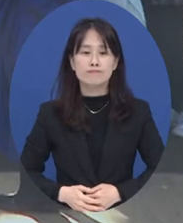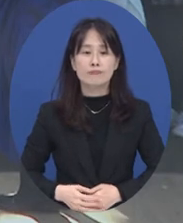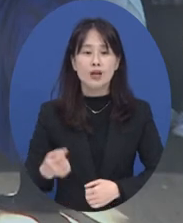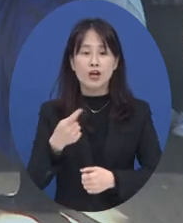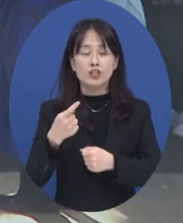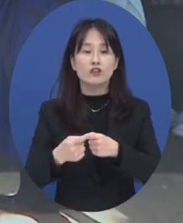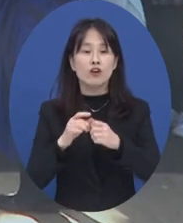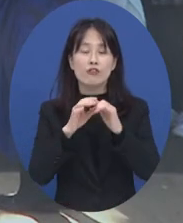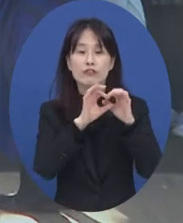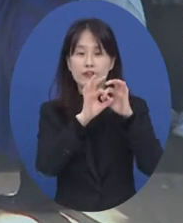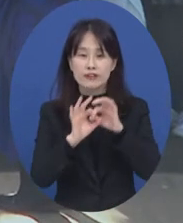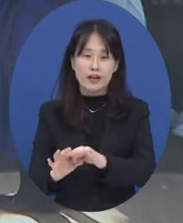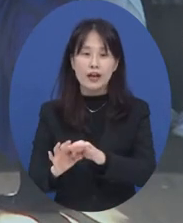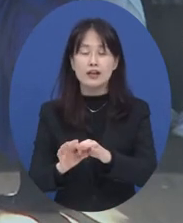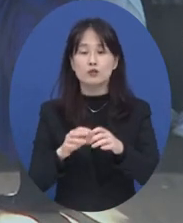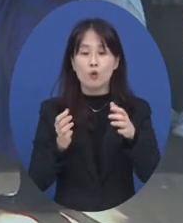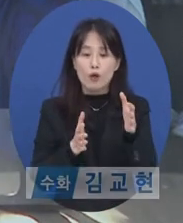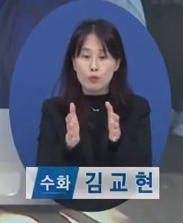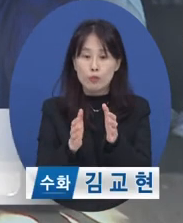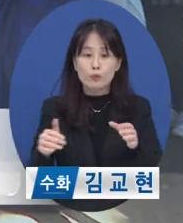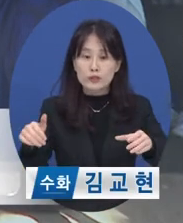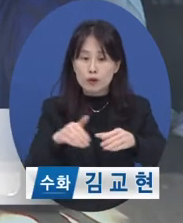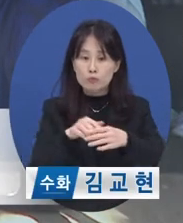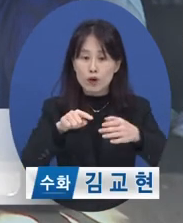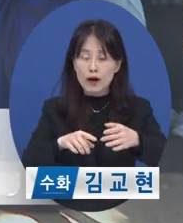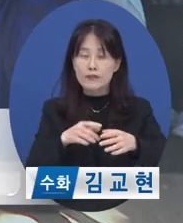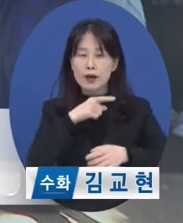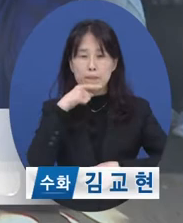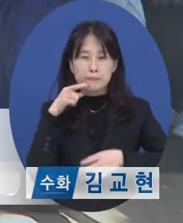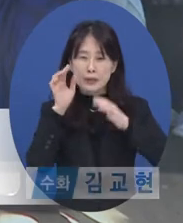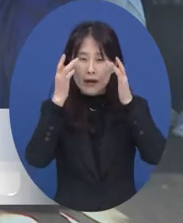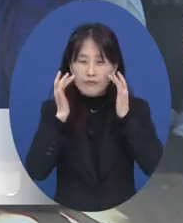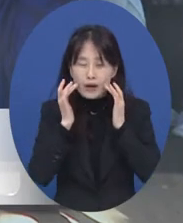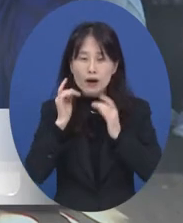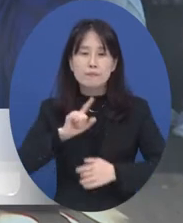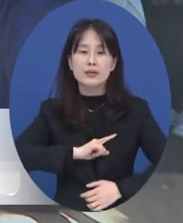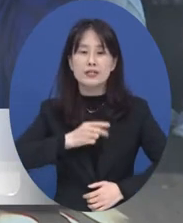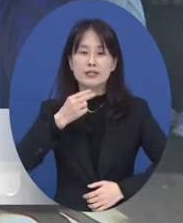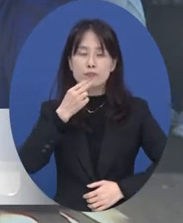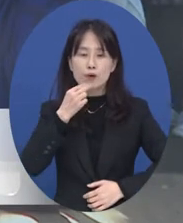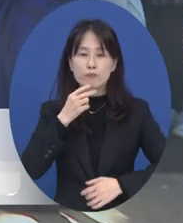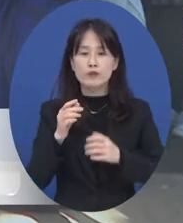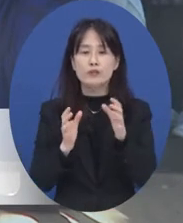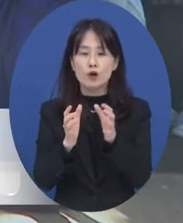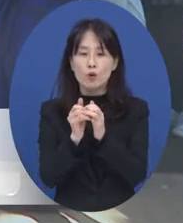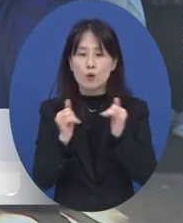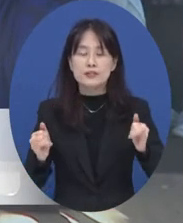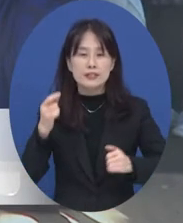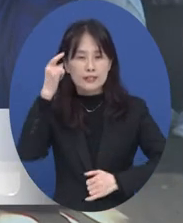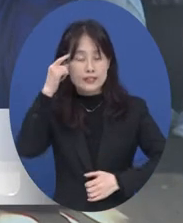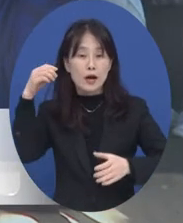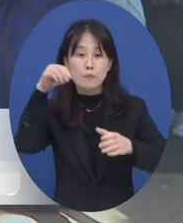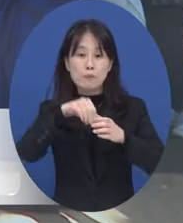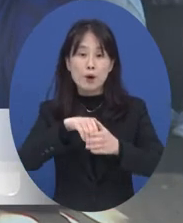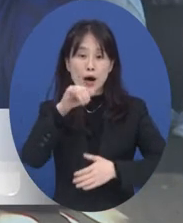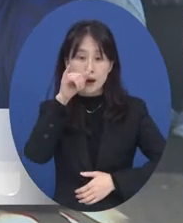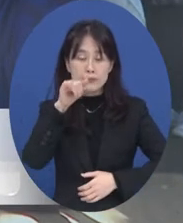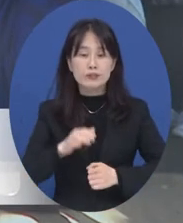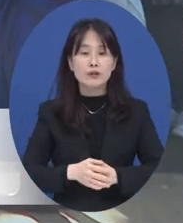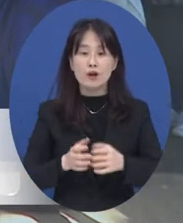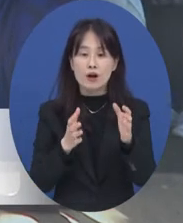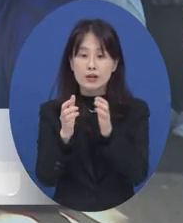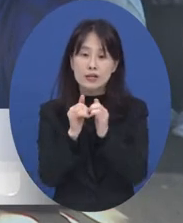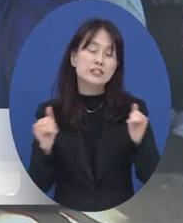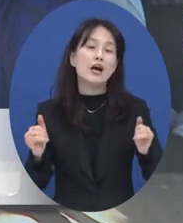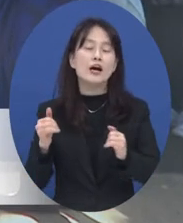천년을 이어온 우리 도자 문화 속에는 피와 땀을 흘린 이름 없는 도공들의 장인 정신이 담겨 있습니다. 이 도공들을